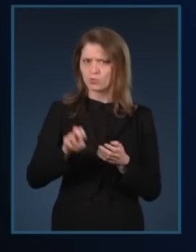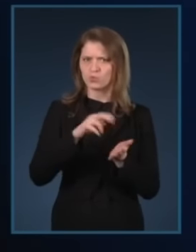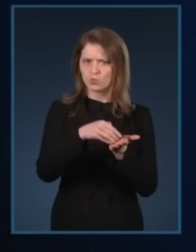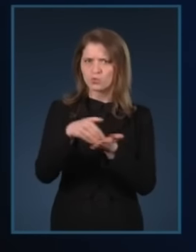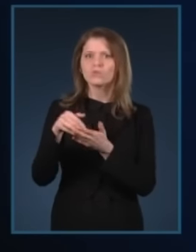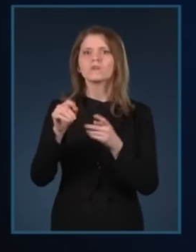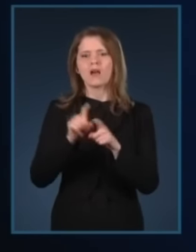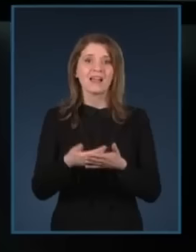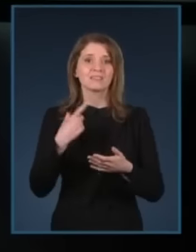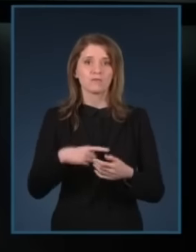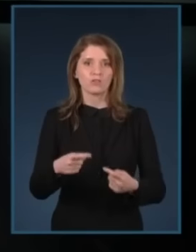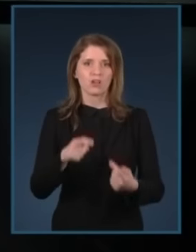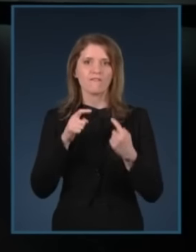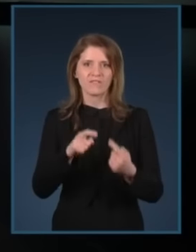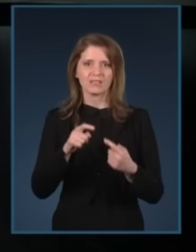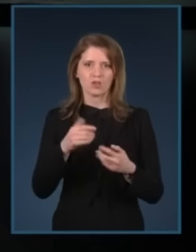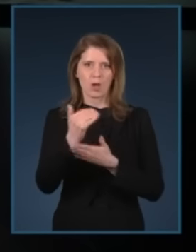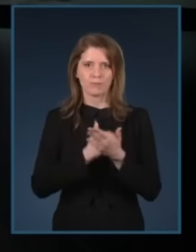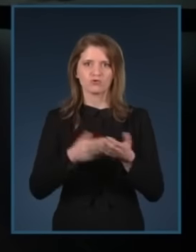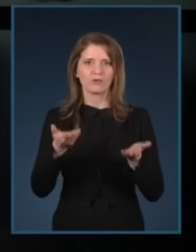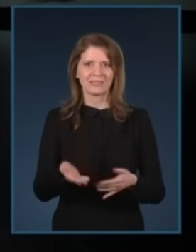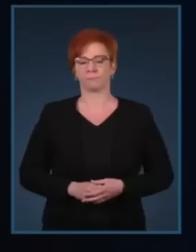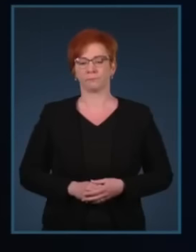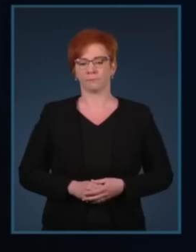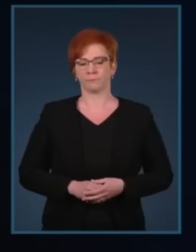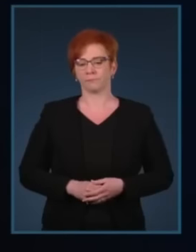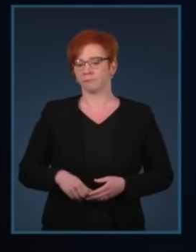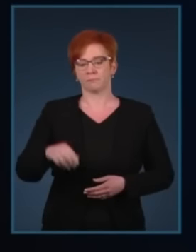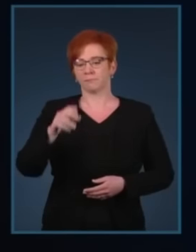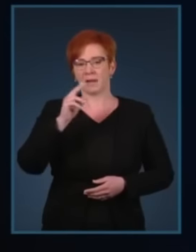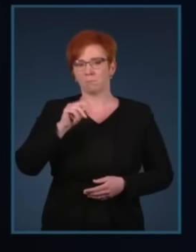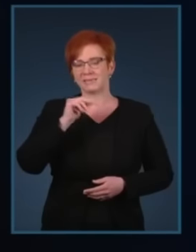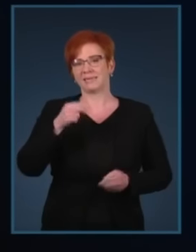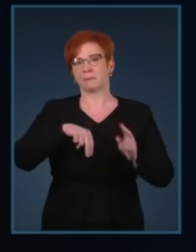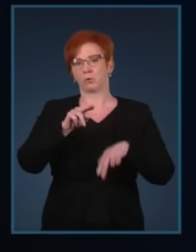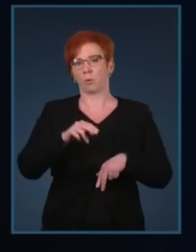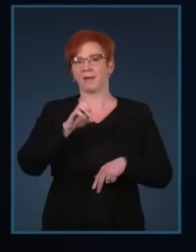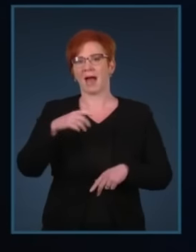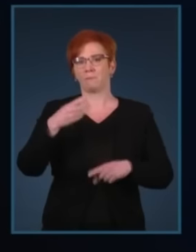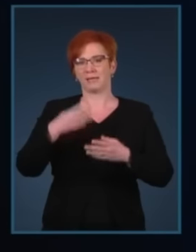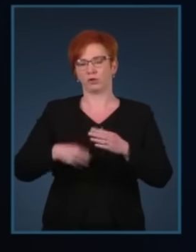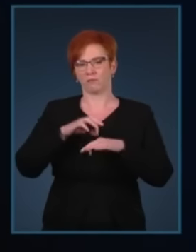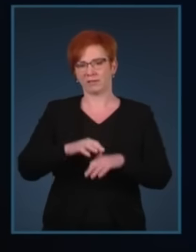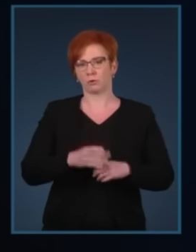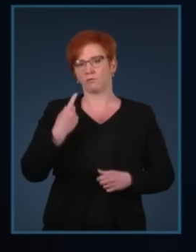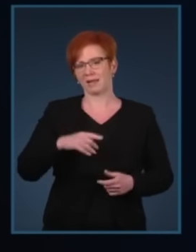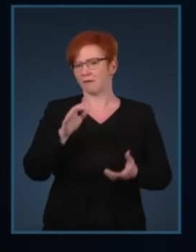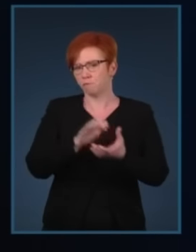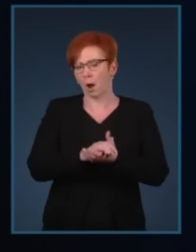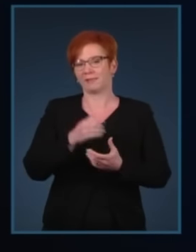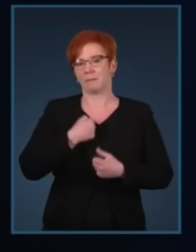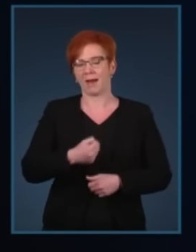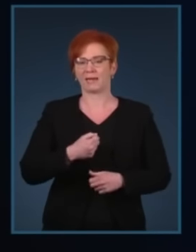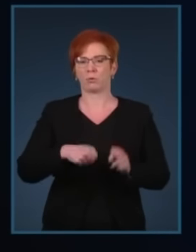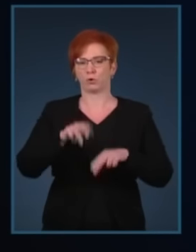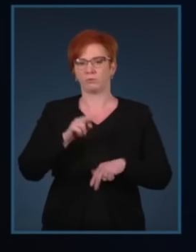el Magyarország identitását. Nem beszéltem a többi EP listavezetővel, de fogadni mernék arra, hogy nagy